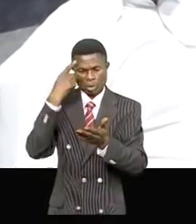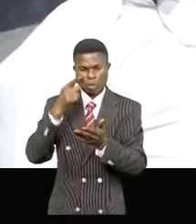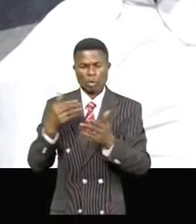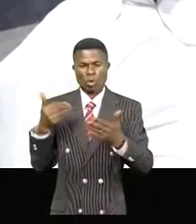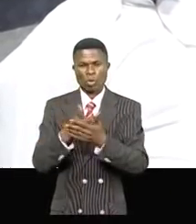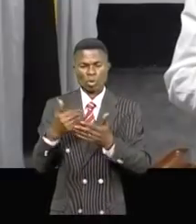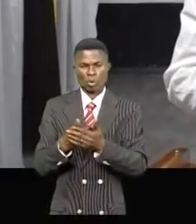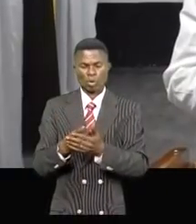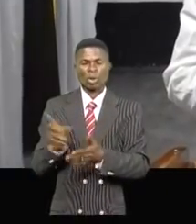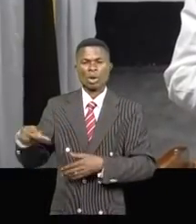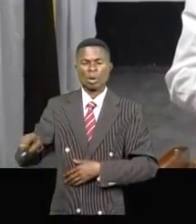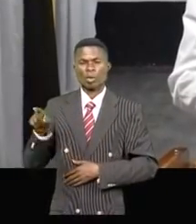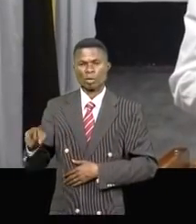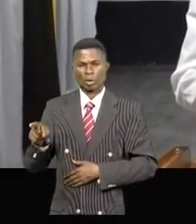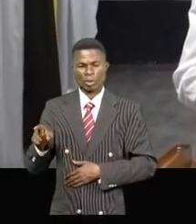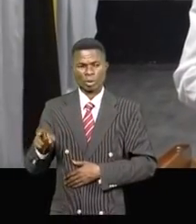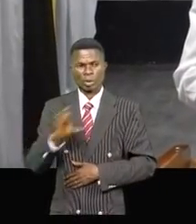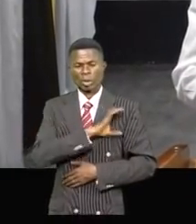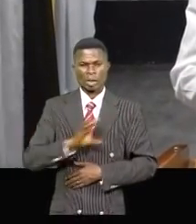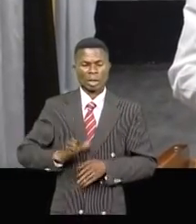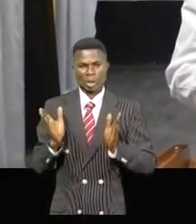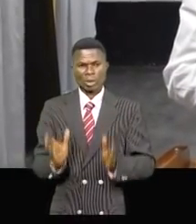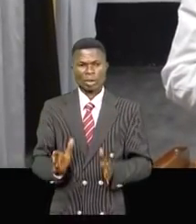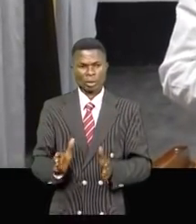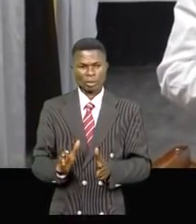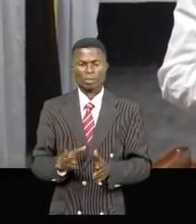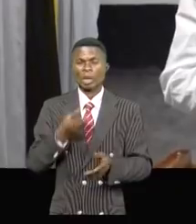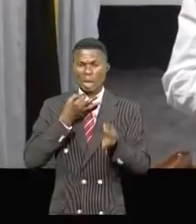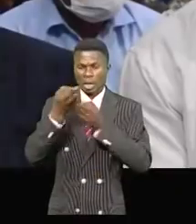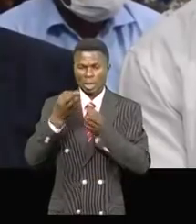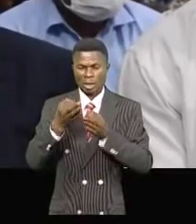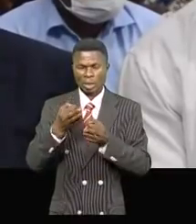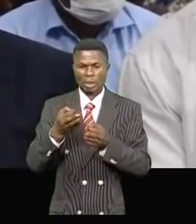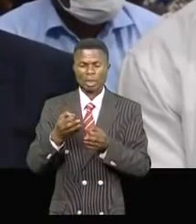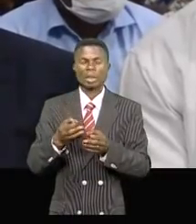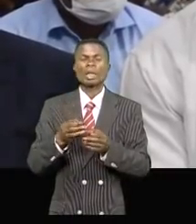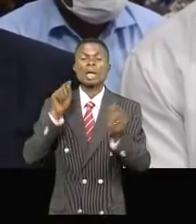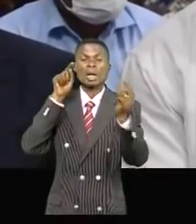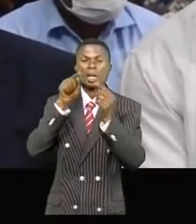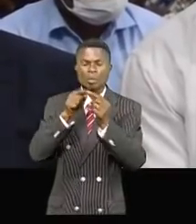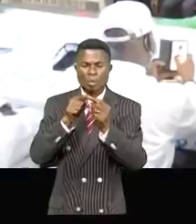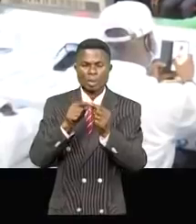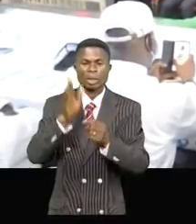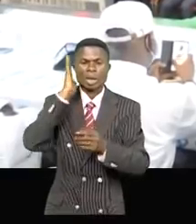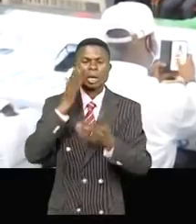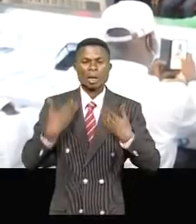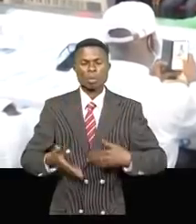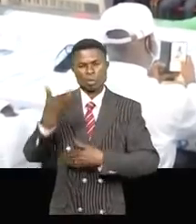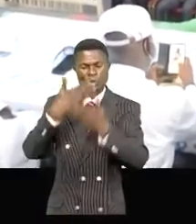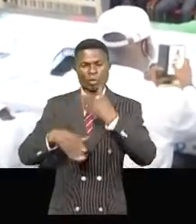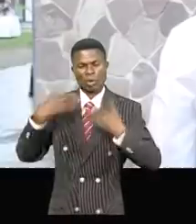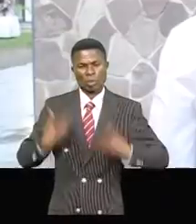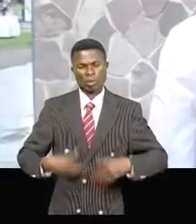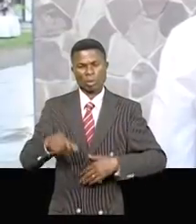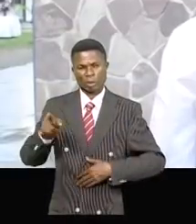de la Tshopo, FART, Christian Ombilingo, circonscrit le cadre de cette cérémonie d'échange de vœux. Le message clé